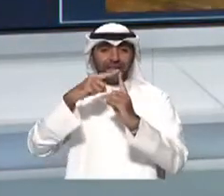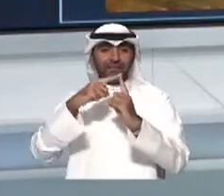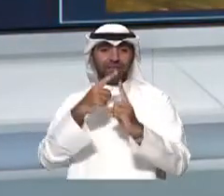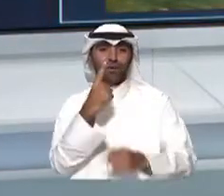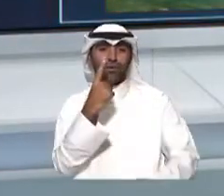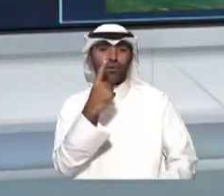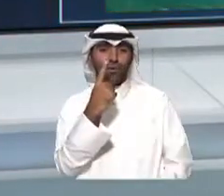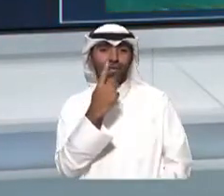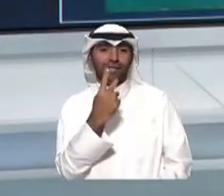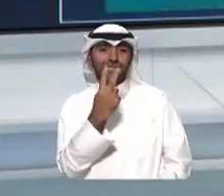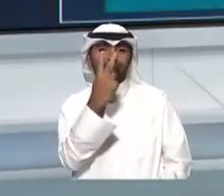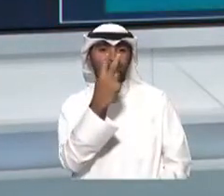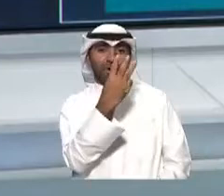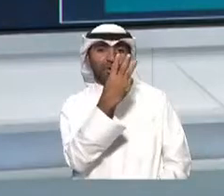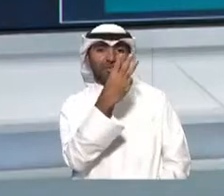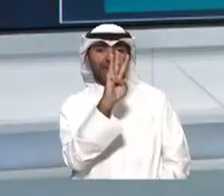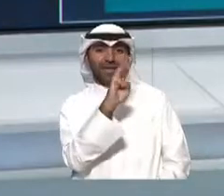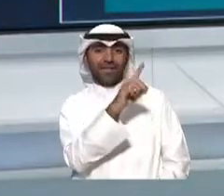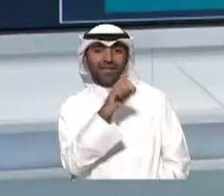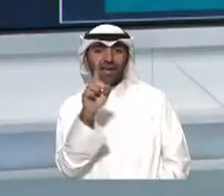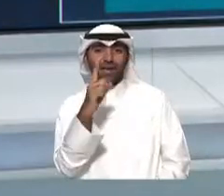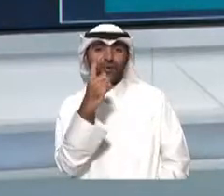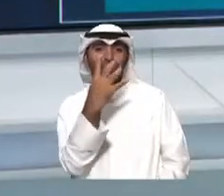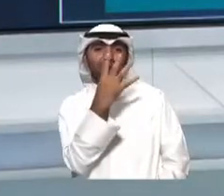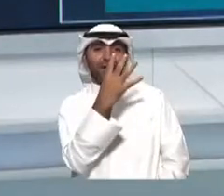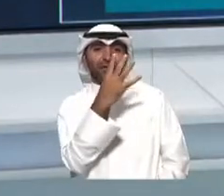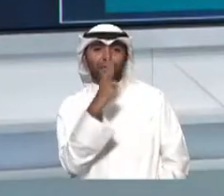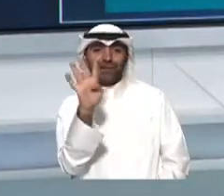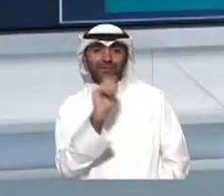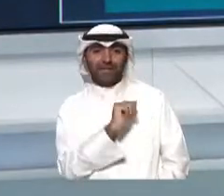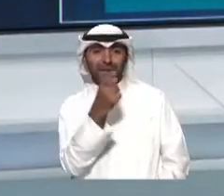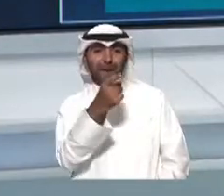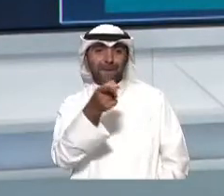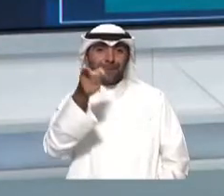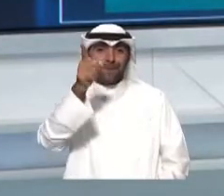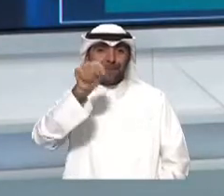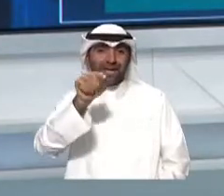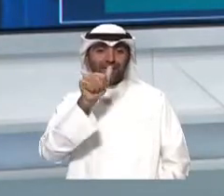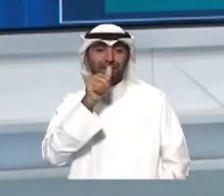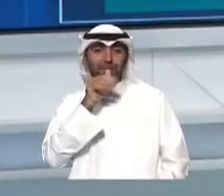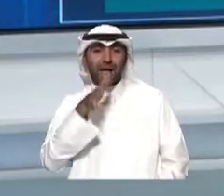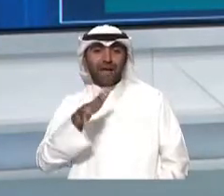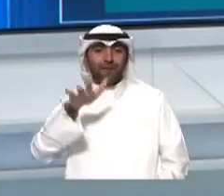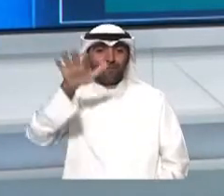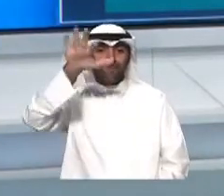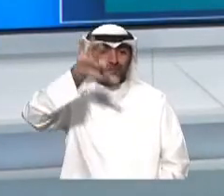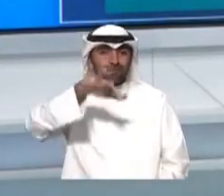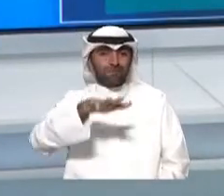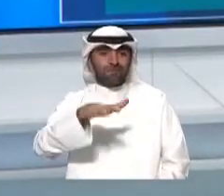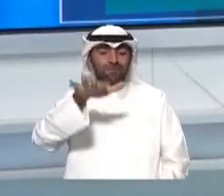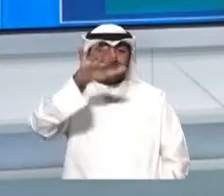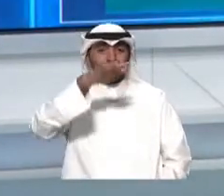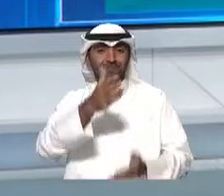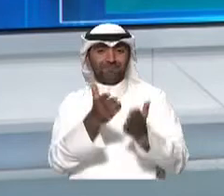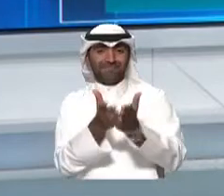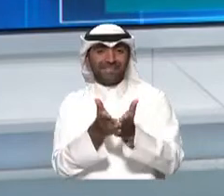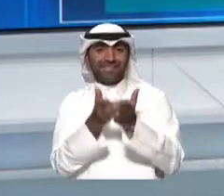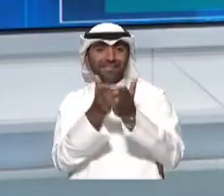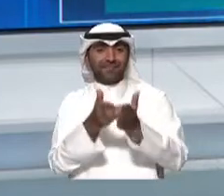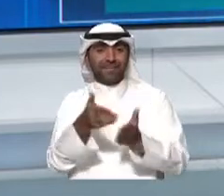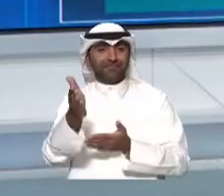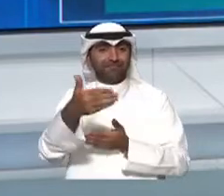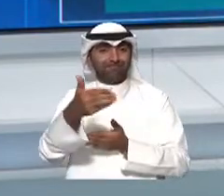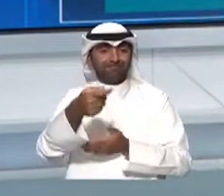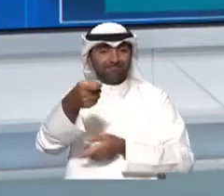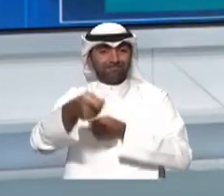41 إلى 37 درجة مئوية على السواحل والجزر. أما الأجواء البحرية خلال 24 ساعة القادمة، فحالة البحر متوقع أن يكون